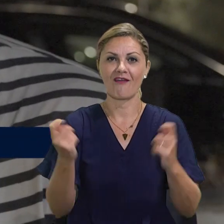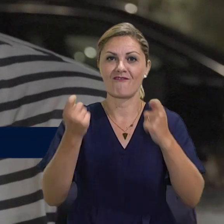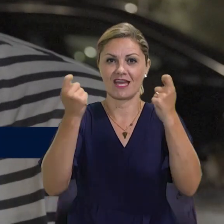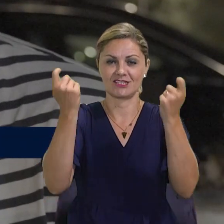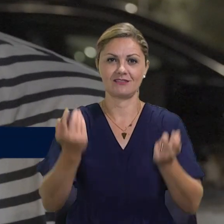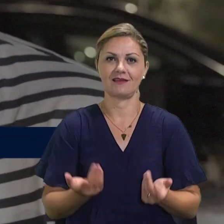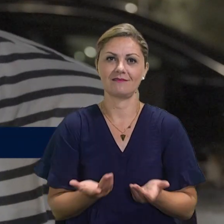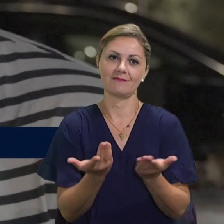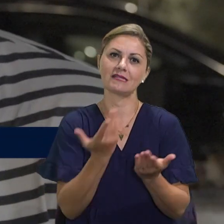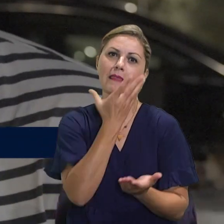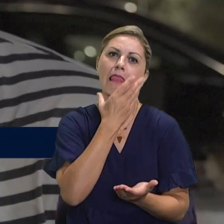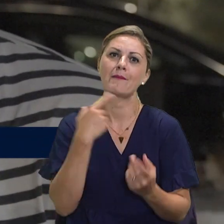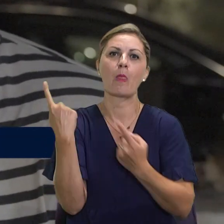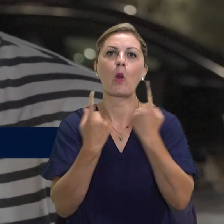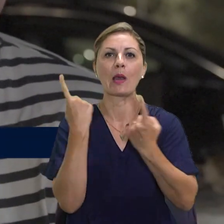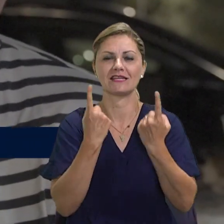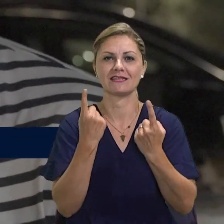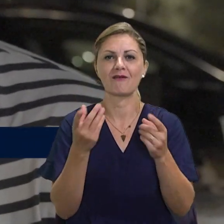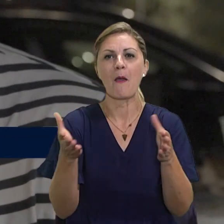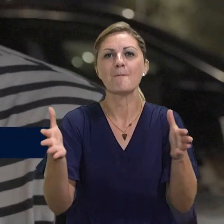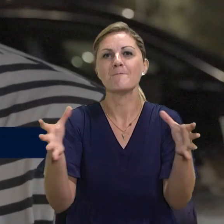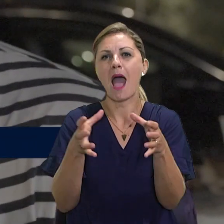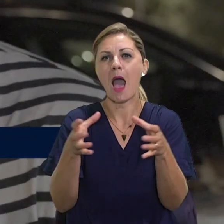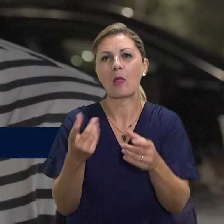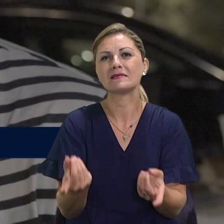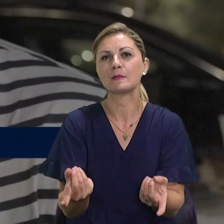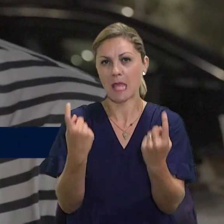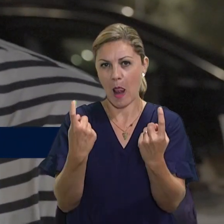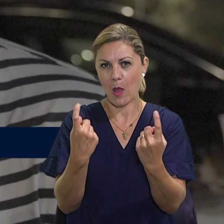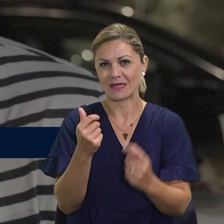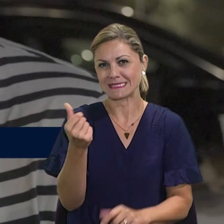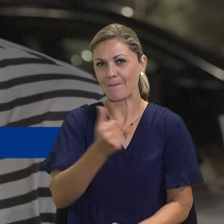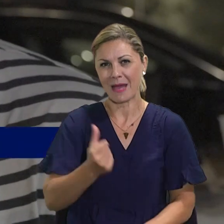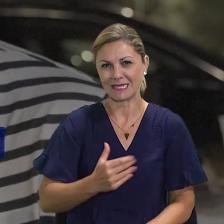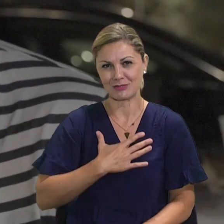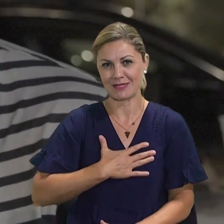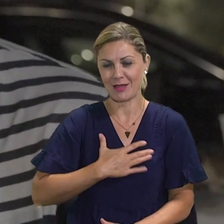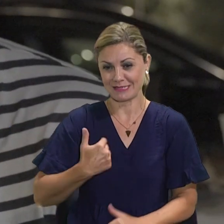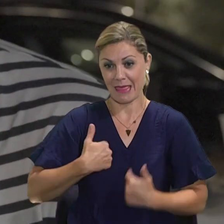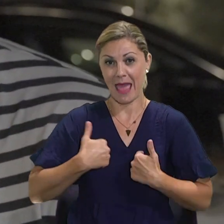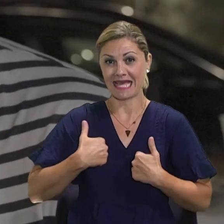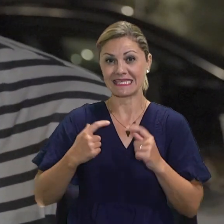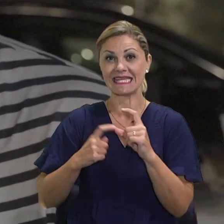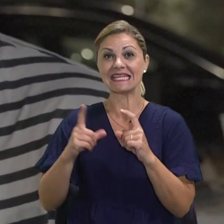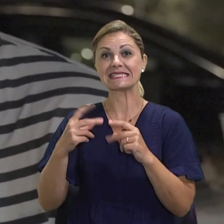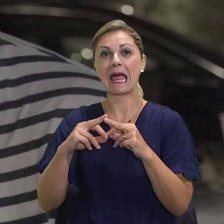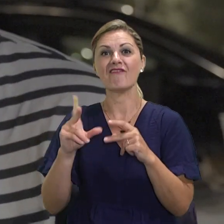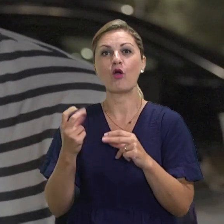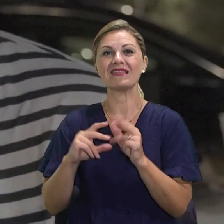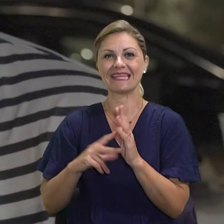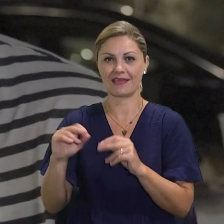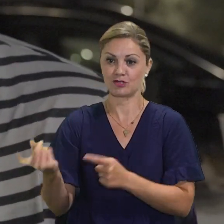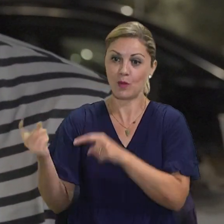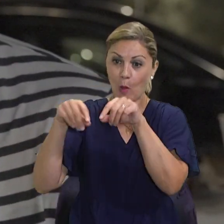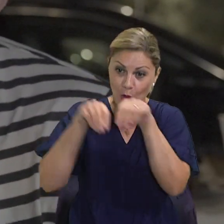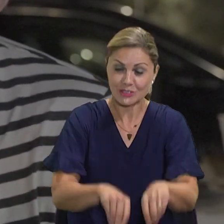ovdje u Arbaniji jedan događaj, ne samo za ovo malo selo koje je tu simpatično, drago, pogotovo nama iz Slavonije,